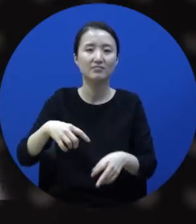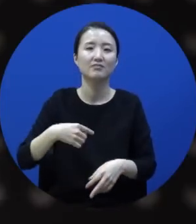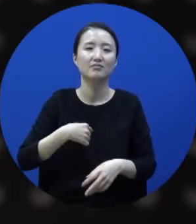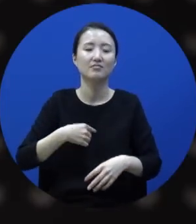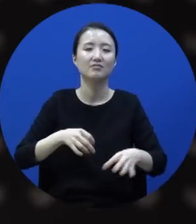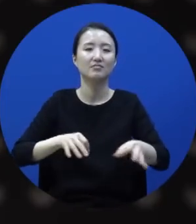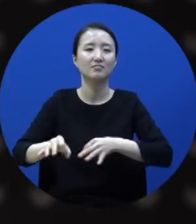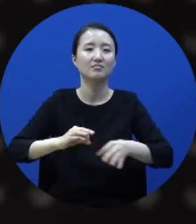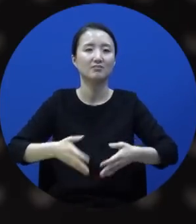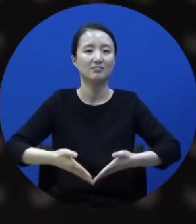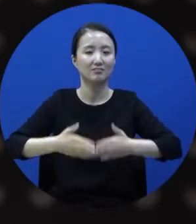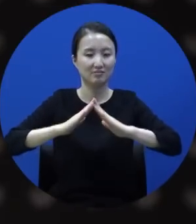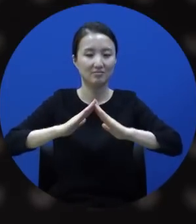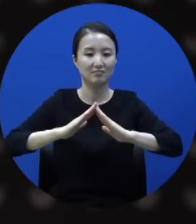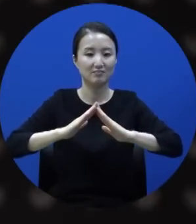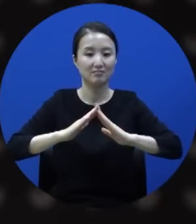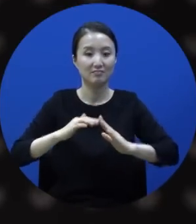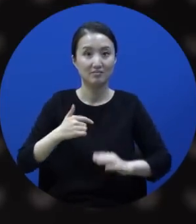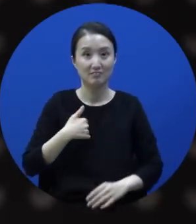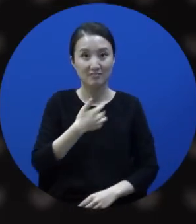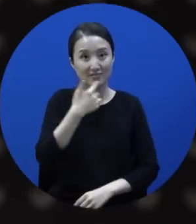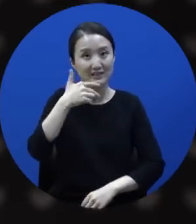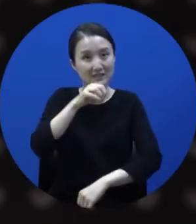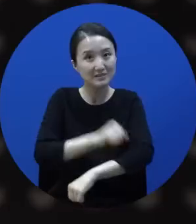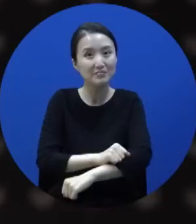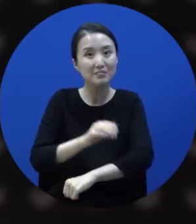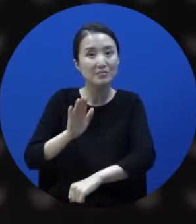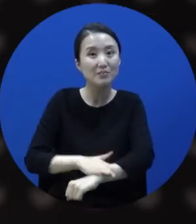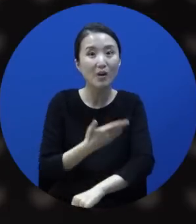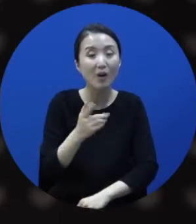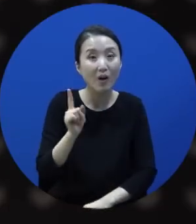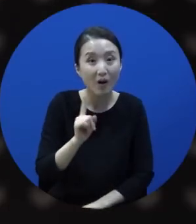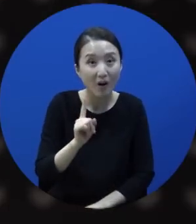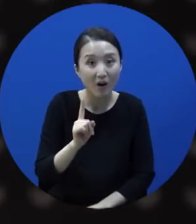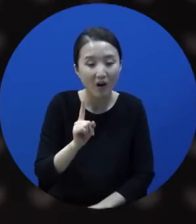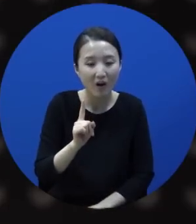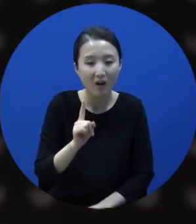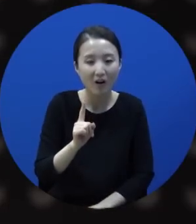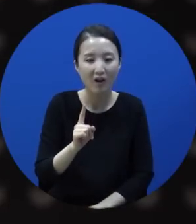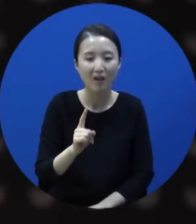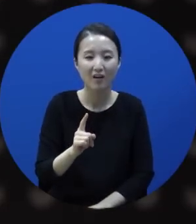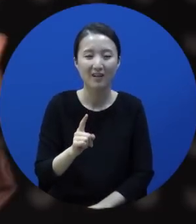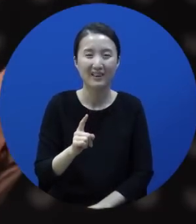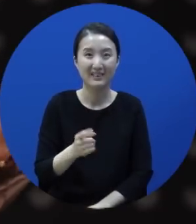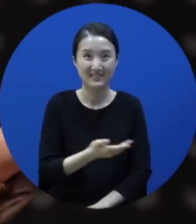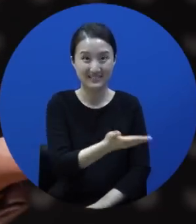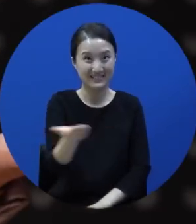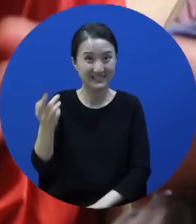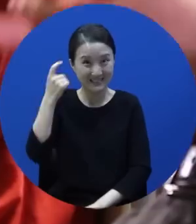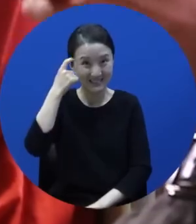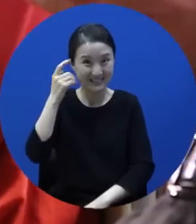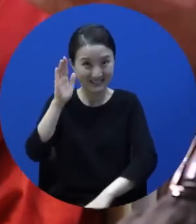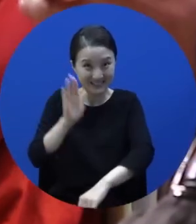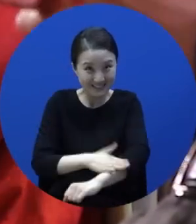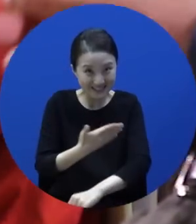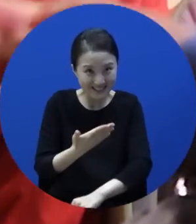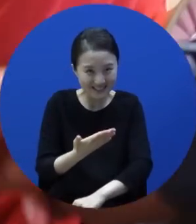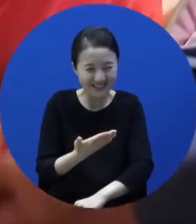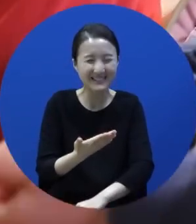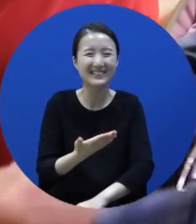했습니다. 그 당시 전 영어를 잘했을까요? 못했을까요? 너무 당연한 듯이 못했다고